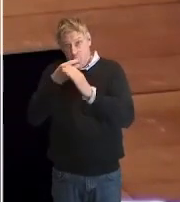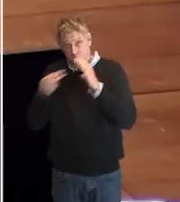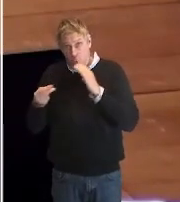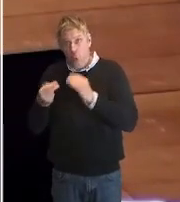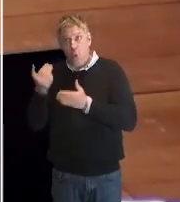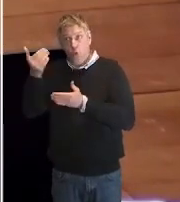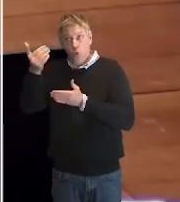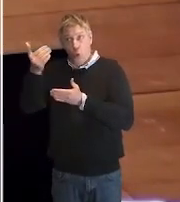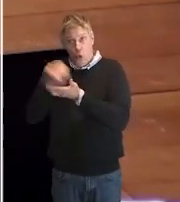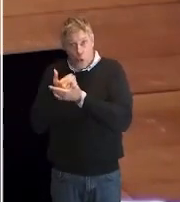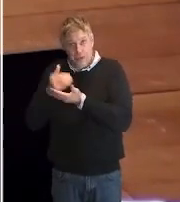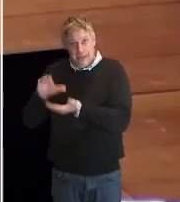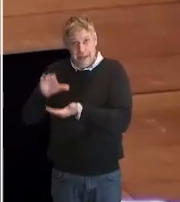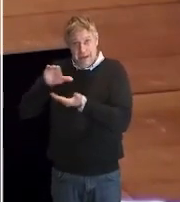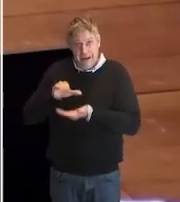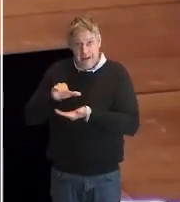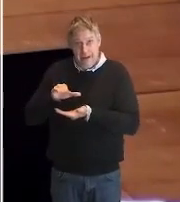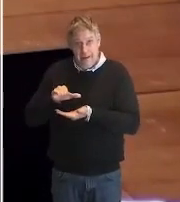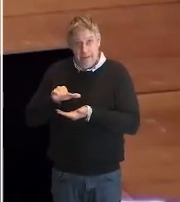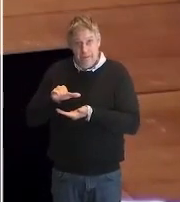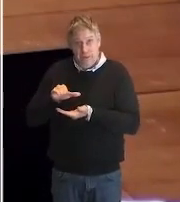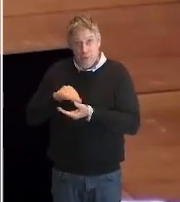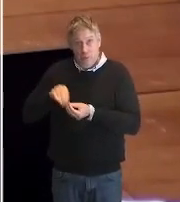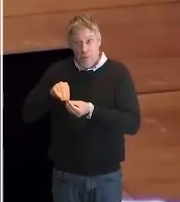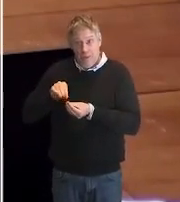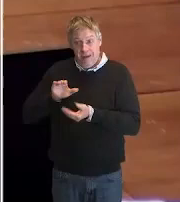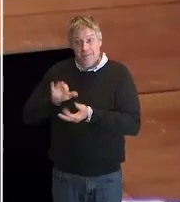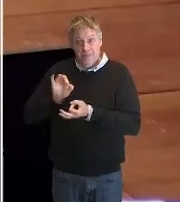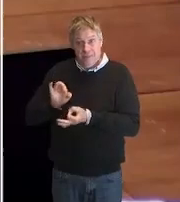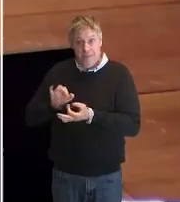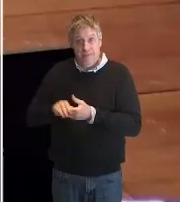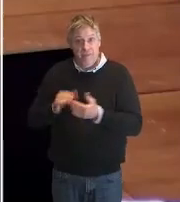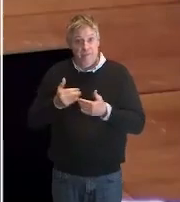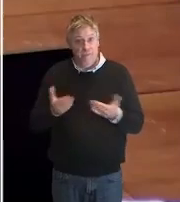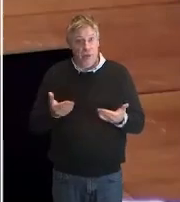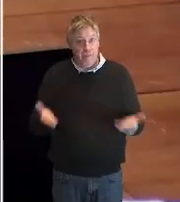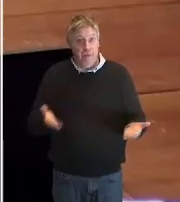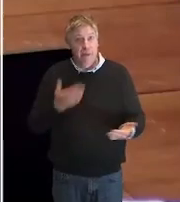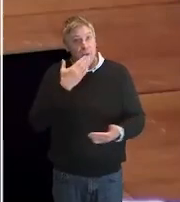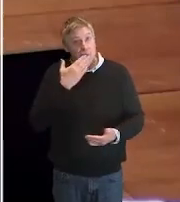de recettes supplémentaires. Voilà, je vous remercie.